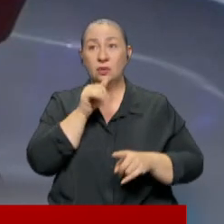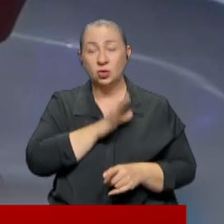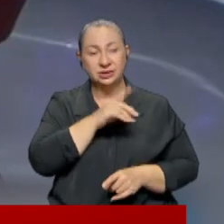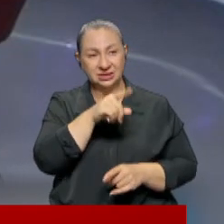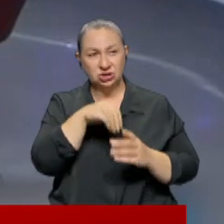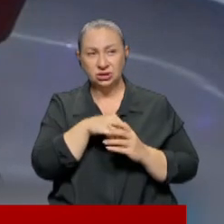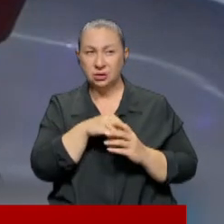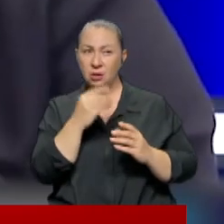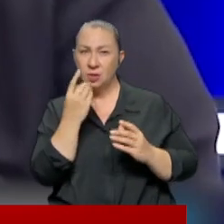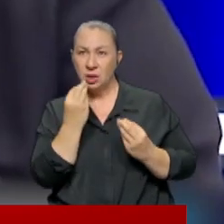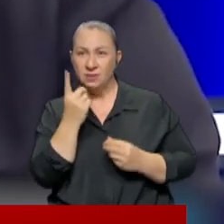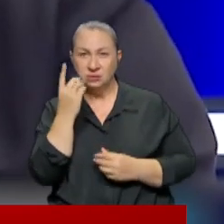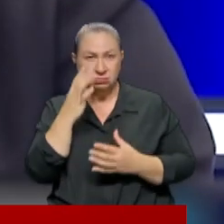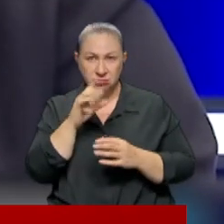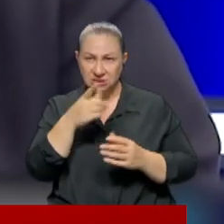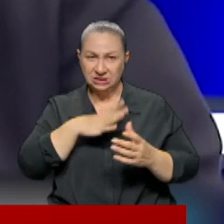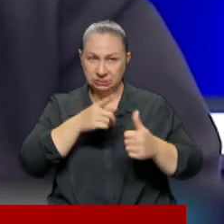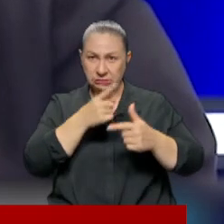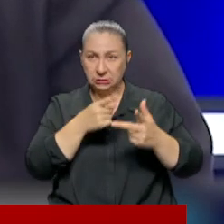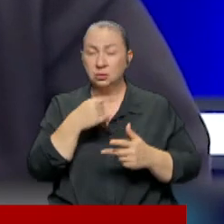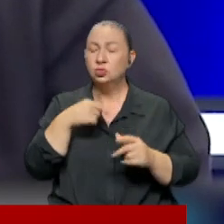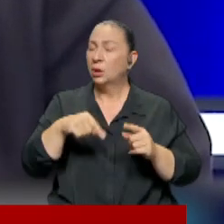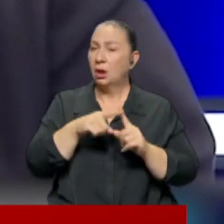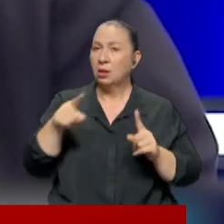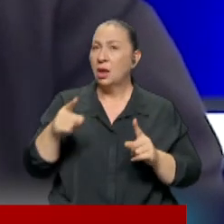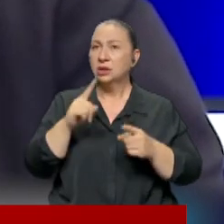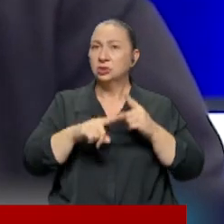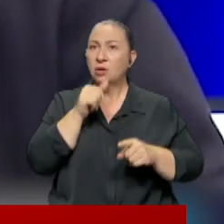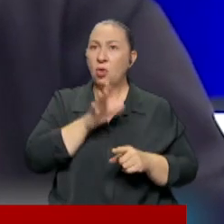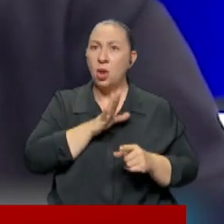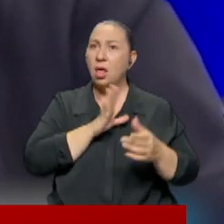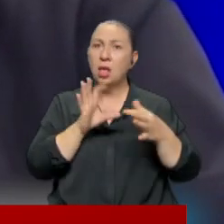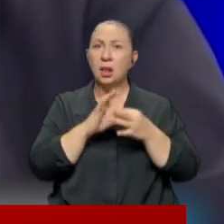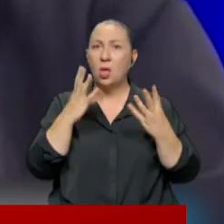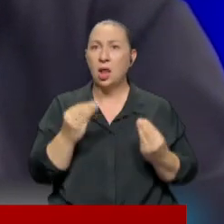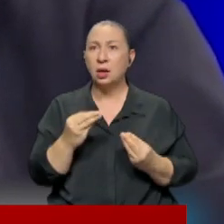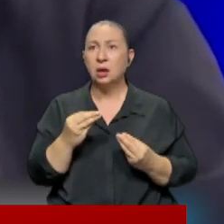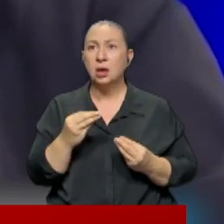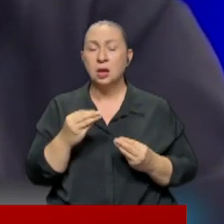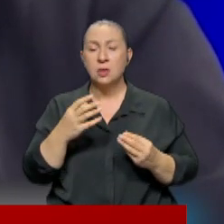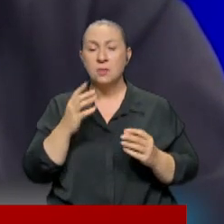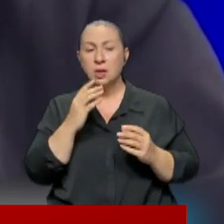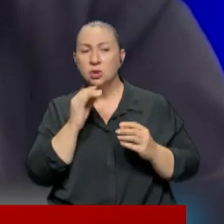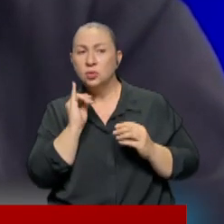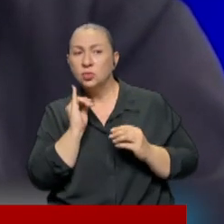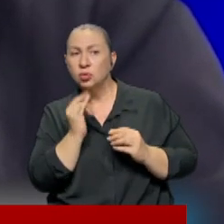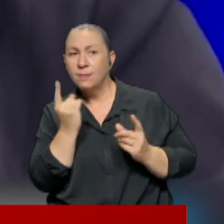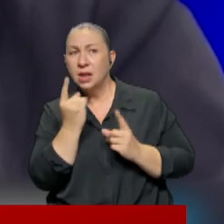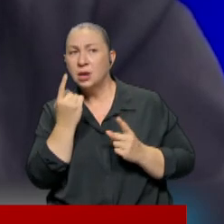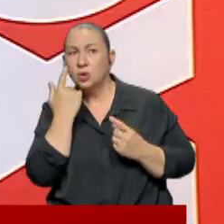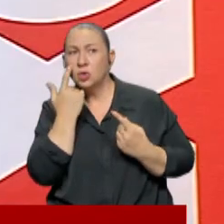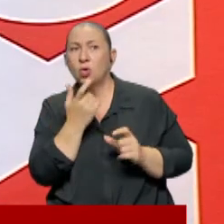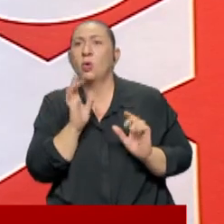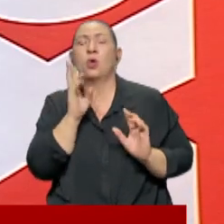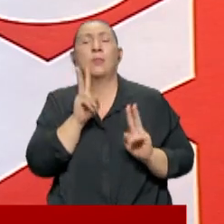için sağduyulu bir insan mı? Şu ana kadar ben Sayın Kılıçdaroğlu'yla ilgili olarak menfi bir intiba